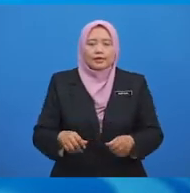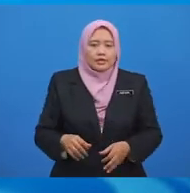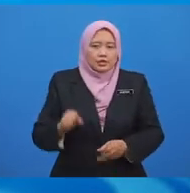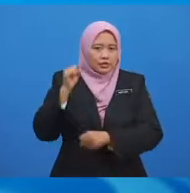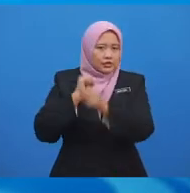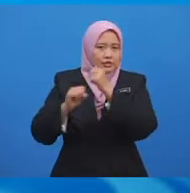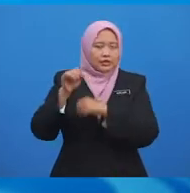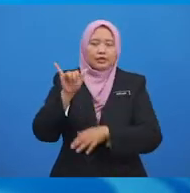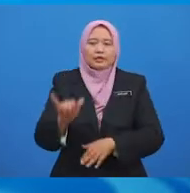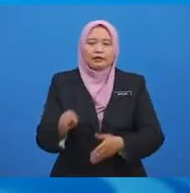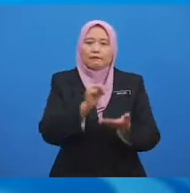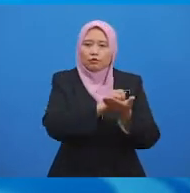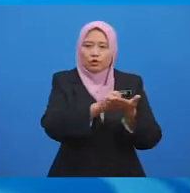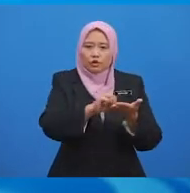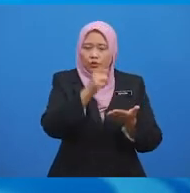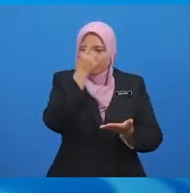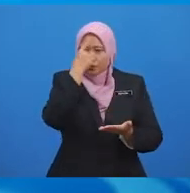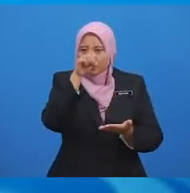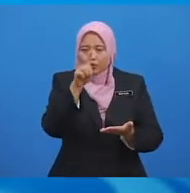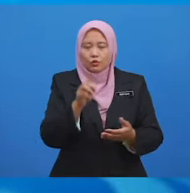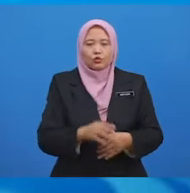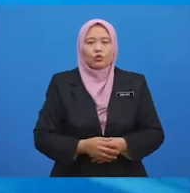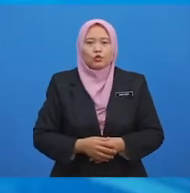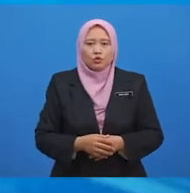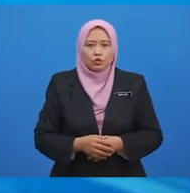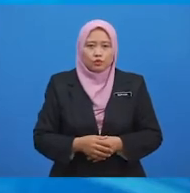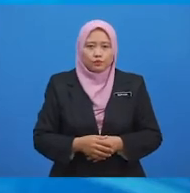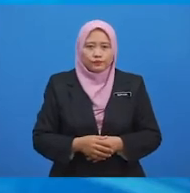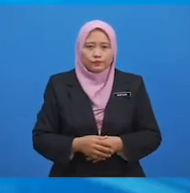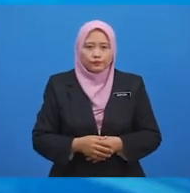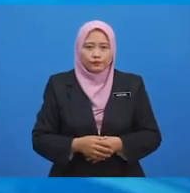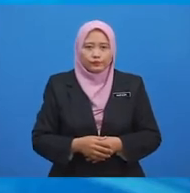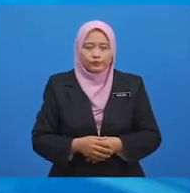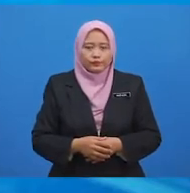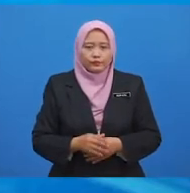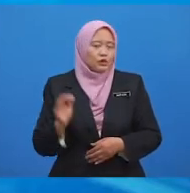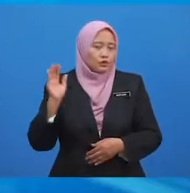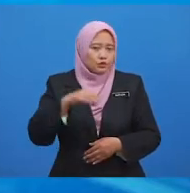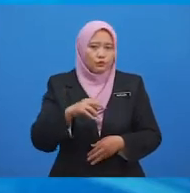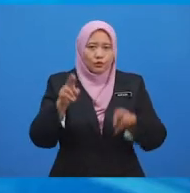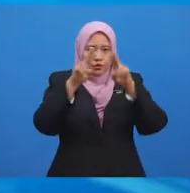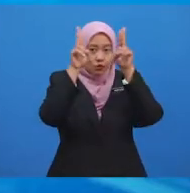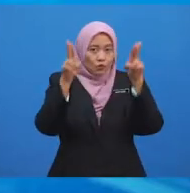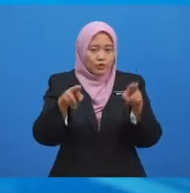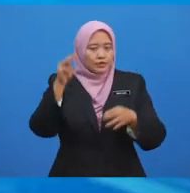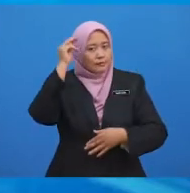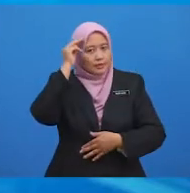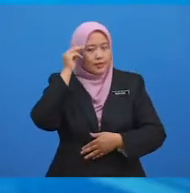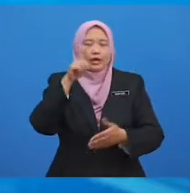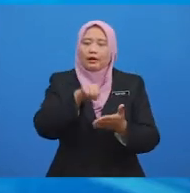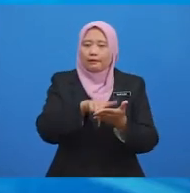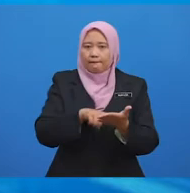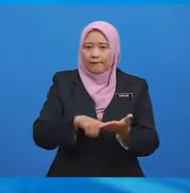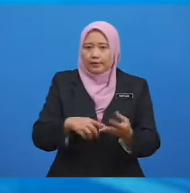melupuskan polimer sintetik ini dengan betul. Jom kita uji minda apa yang telah